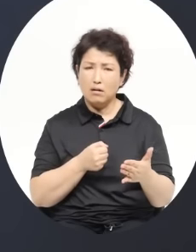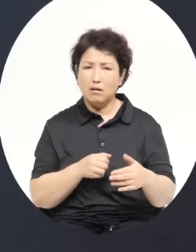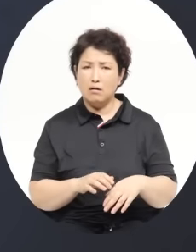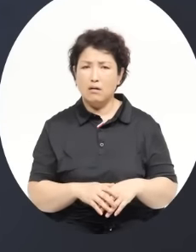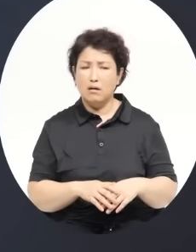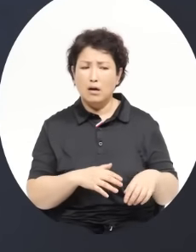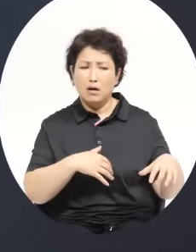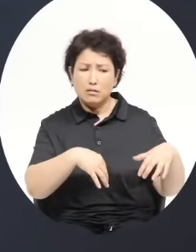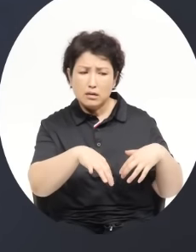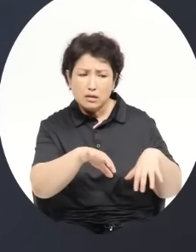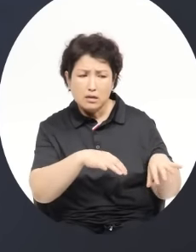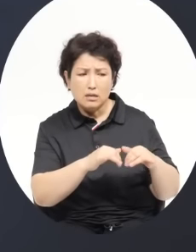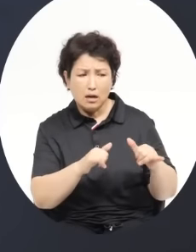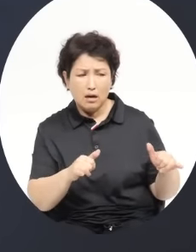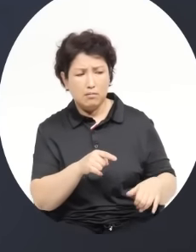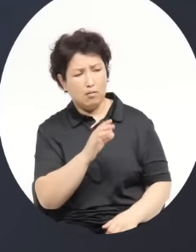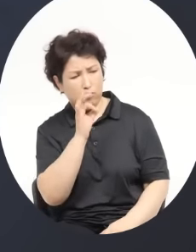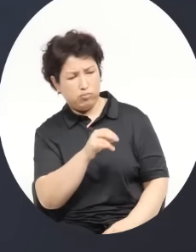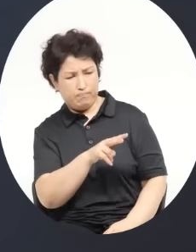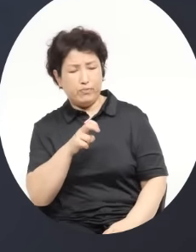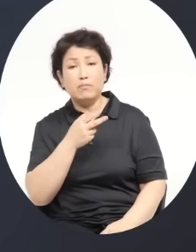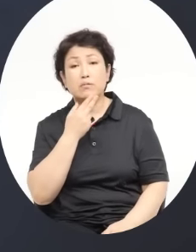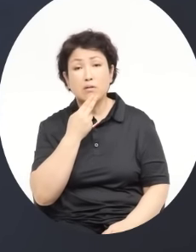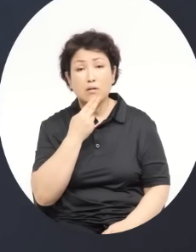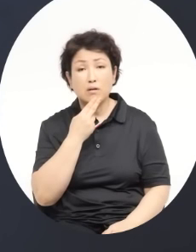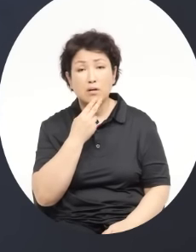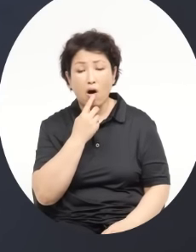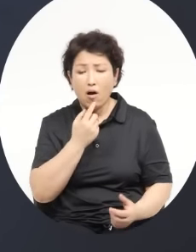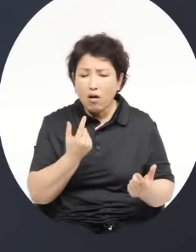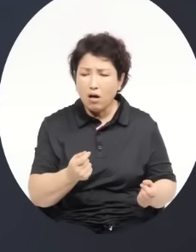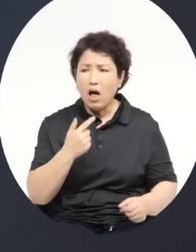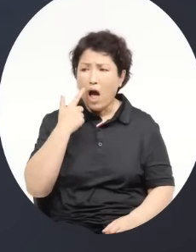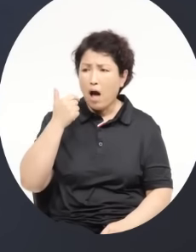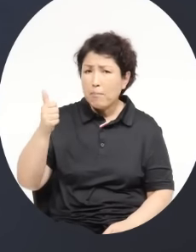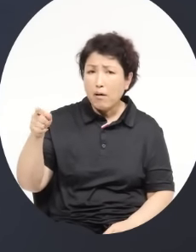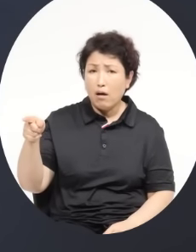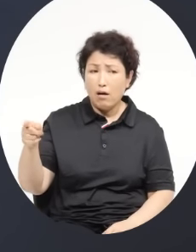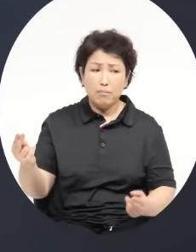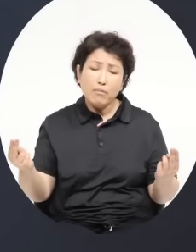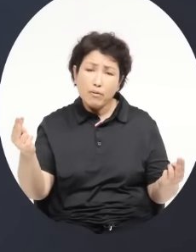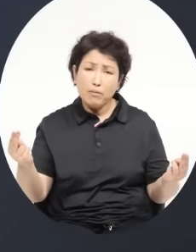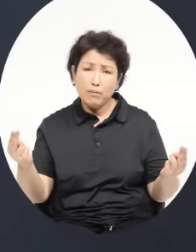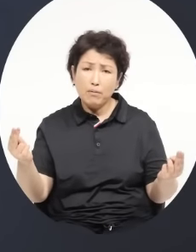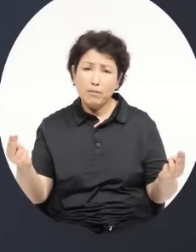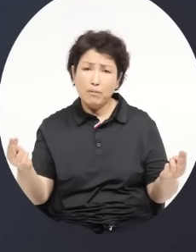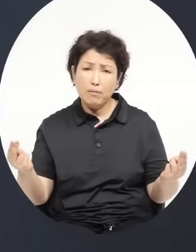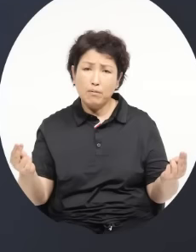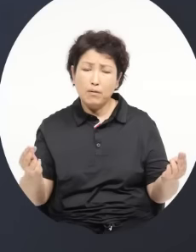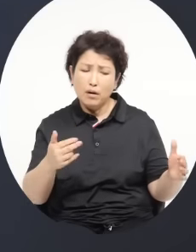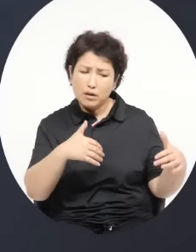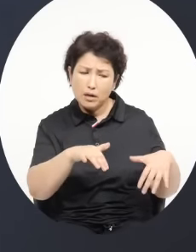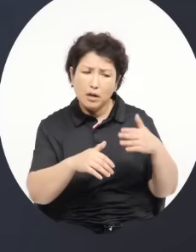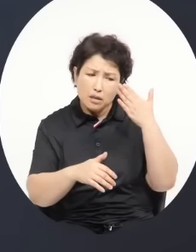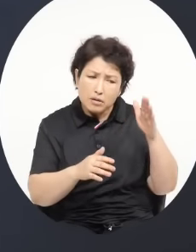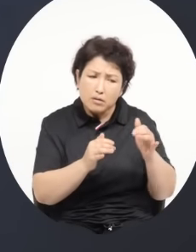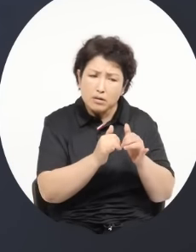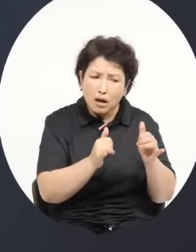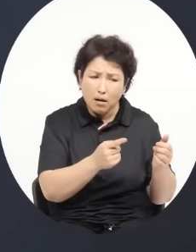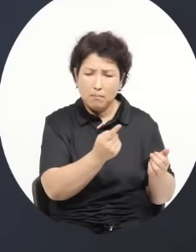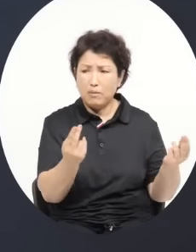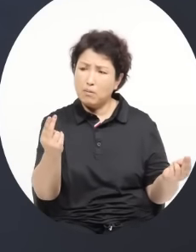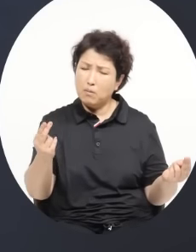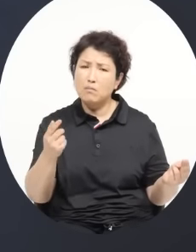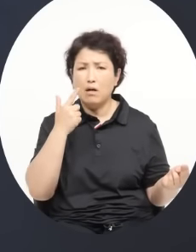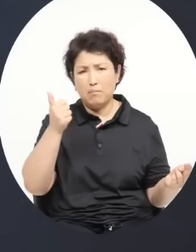그러니까 길 가는 사람을 내가 미워하지 않는 것처럼 아버지는 적어도 길 가는 사람보다는 나은 사람이다.